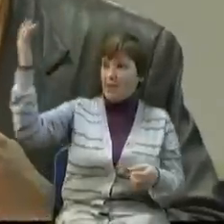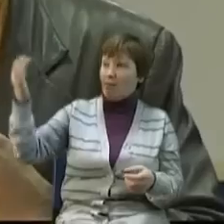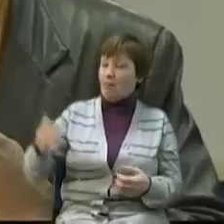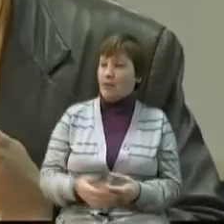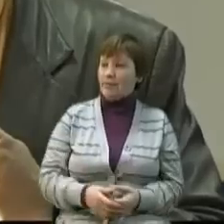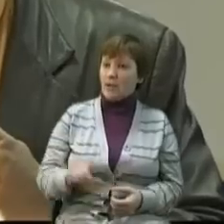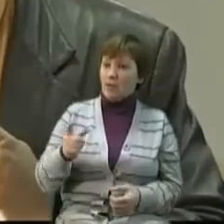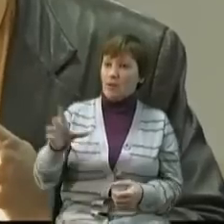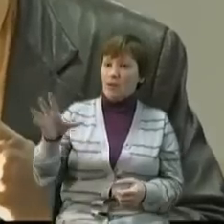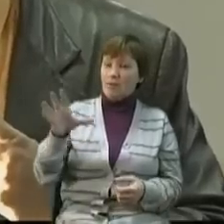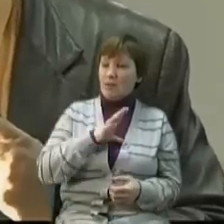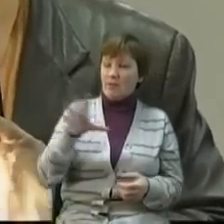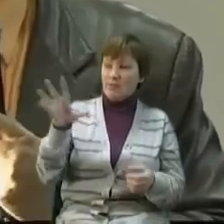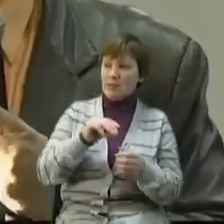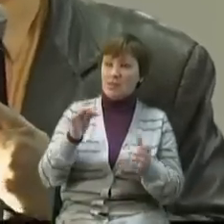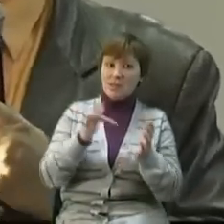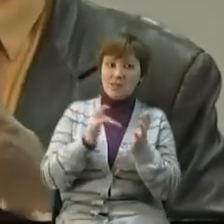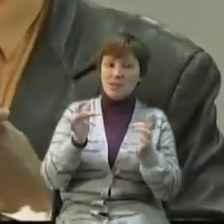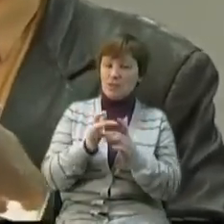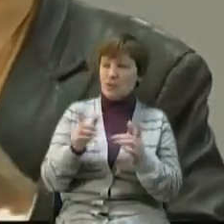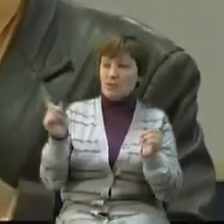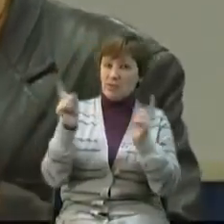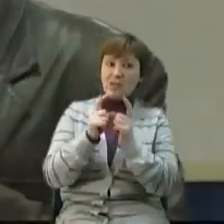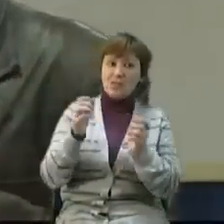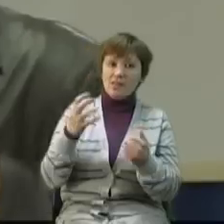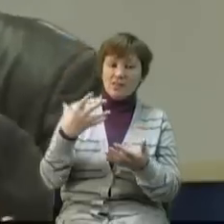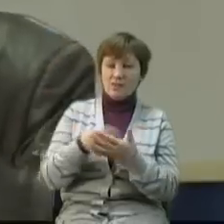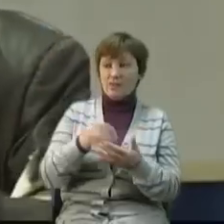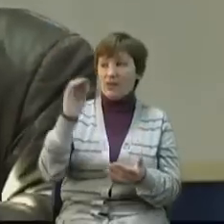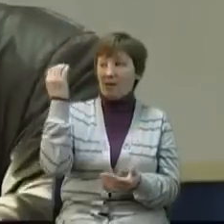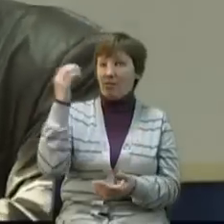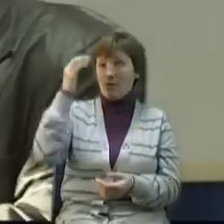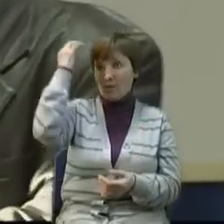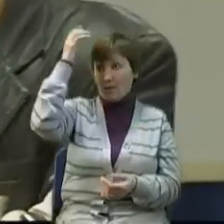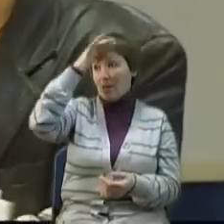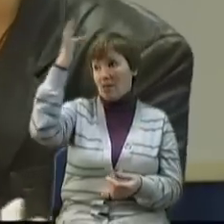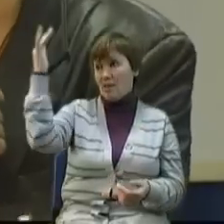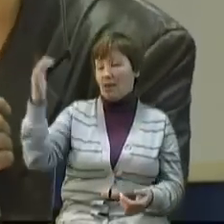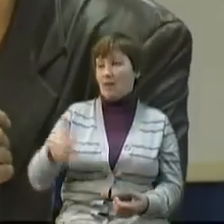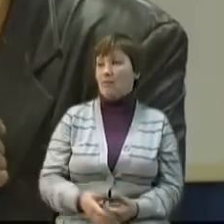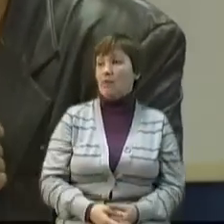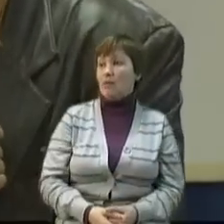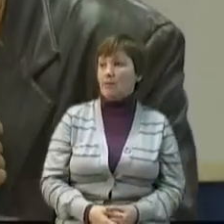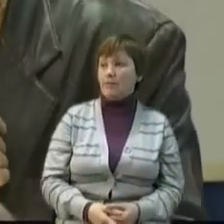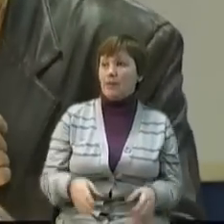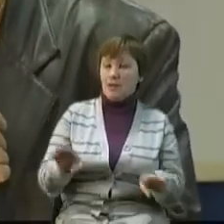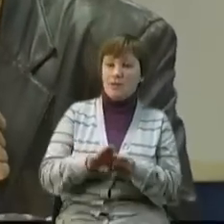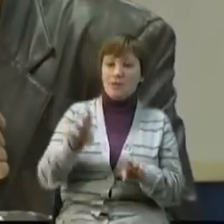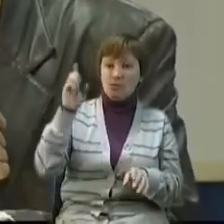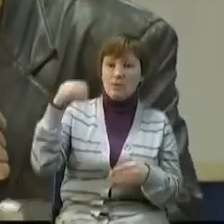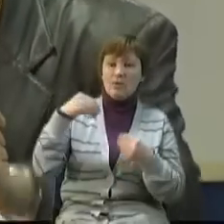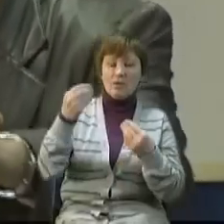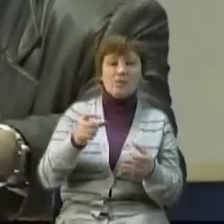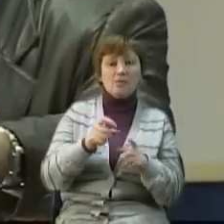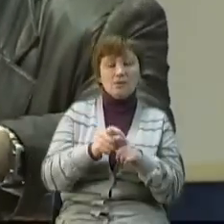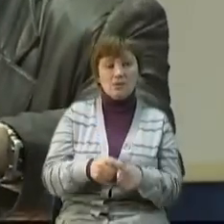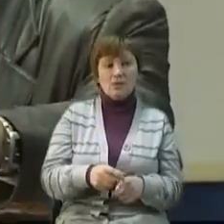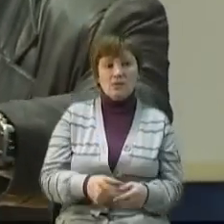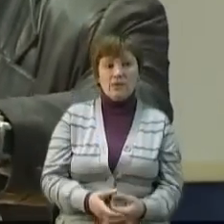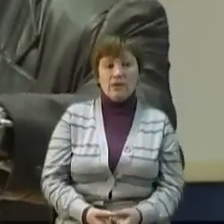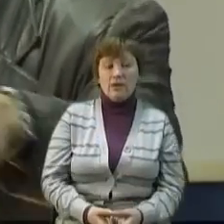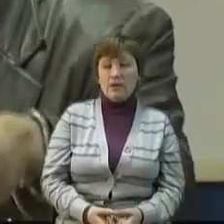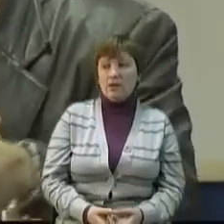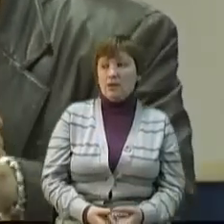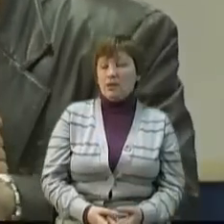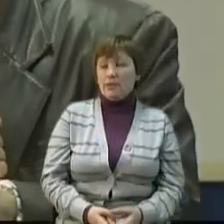на небесах. Вот такое Бог дал слово. И вот я вам прочитаю местописание, которое